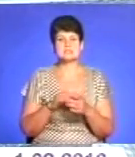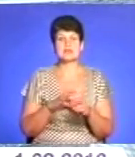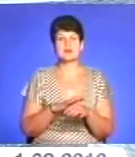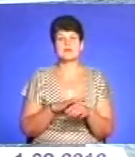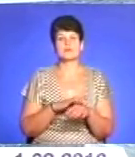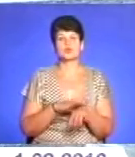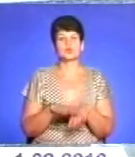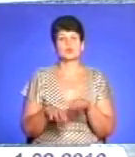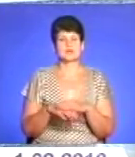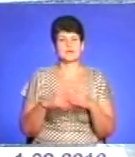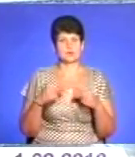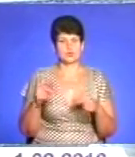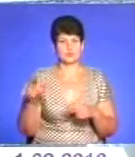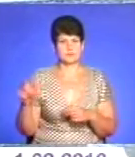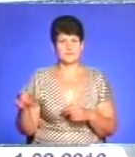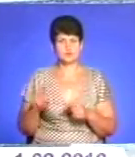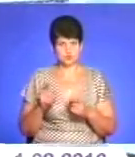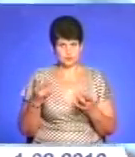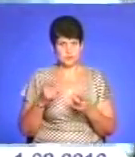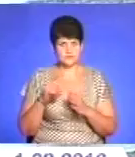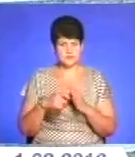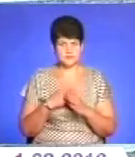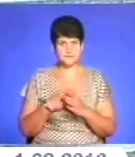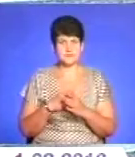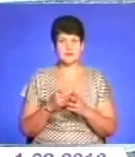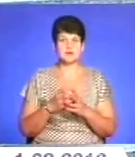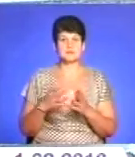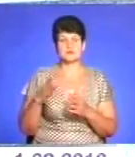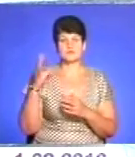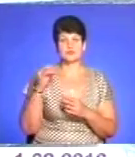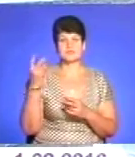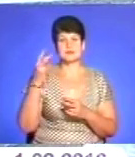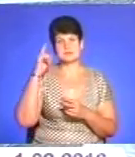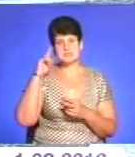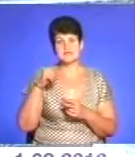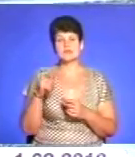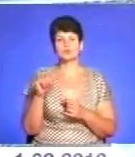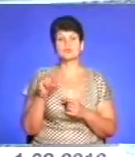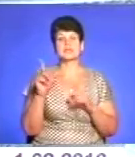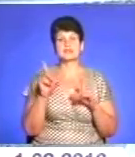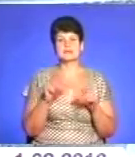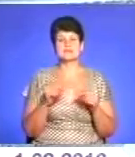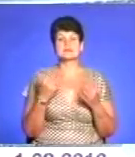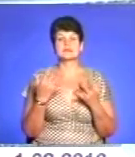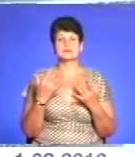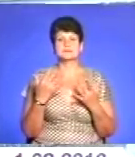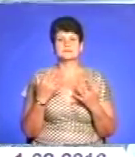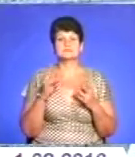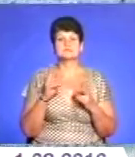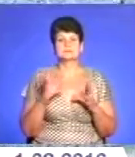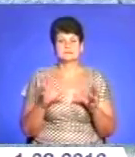людьми? Що потрібно знати? Ну, більше всього, напевно, що знати, куди їдеш, з ким ти їдеш, до знайомих їхати. Ну,